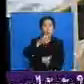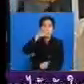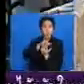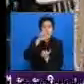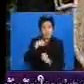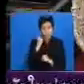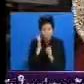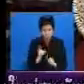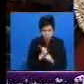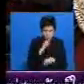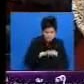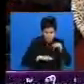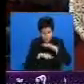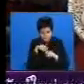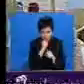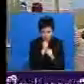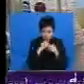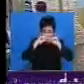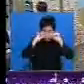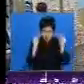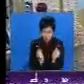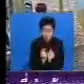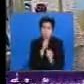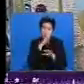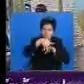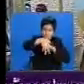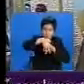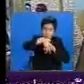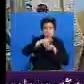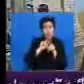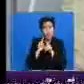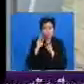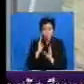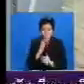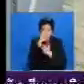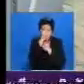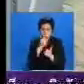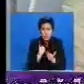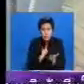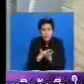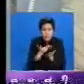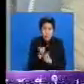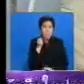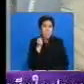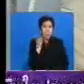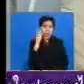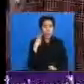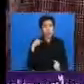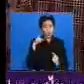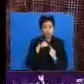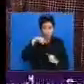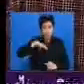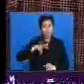สินค้าทำมือผลิตจากโพลิเมอร์หรือหวายเทียมเป็นสินค้าที่ประชาชนให้ความสนใจและสั่งซื้อมากอีกอย่างหนึ่งในงาน